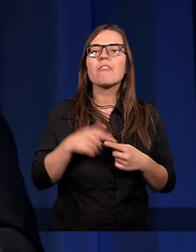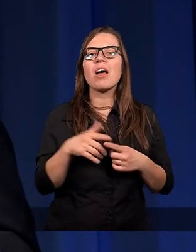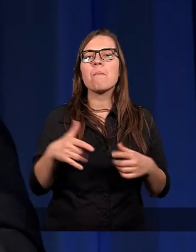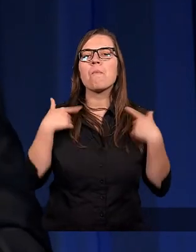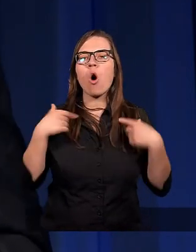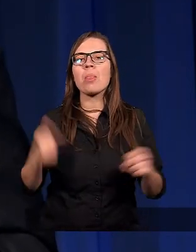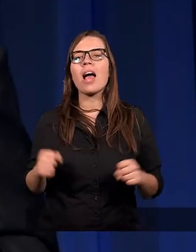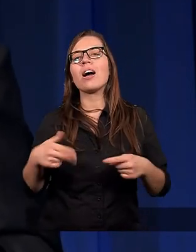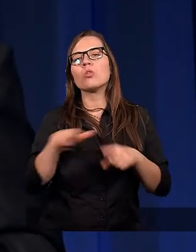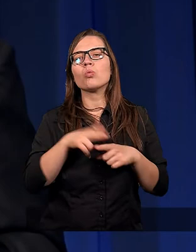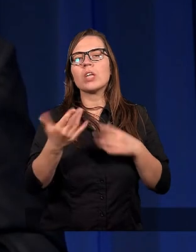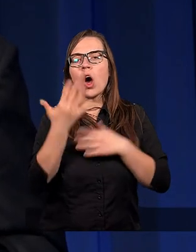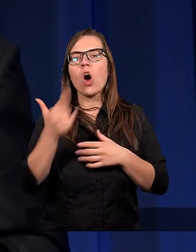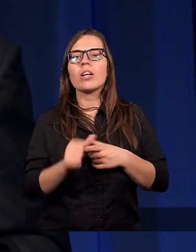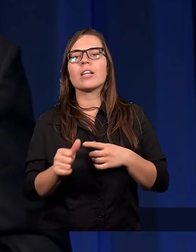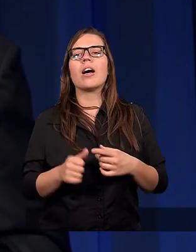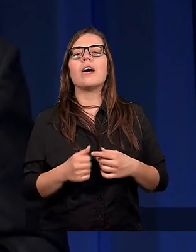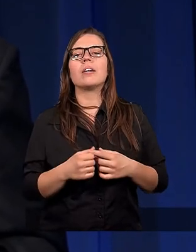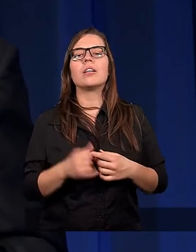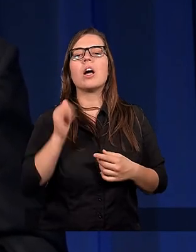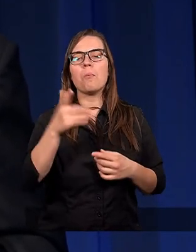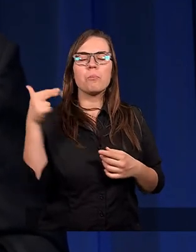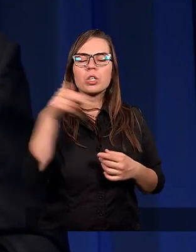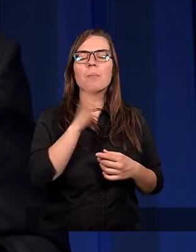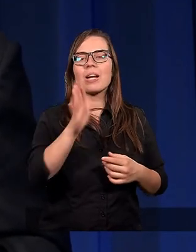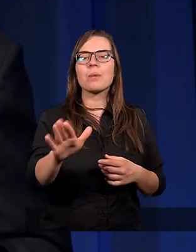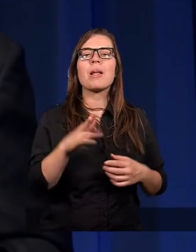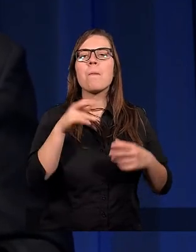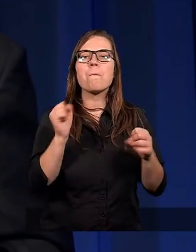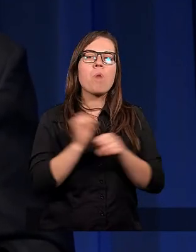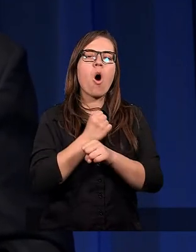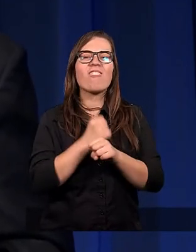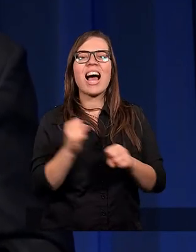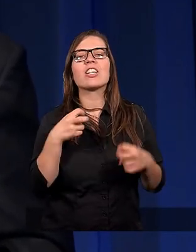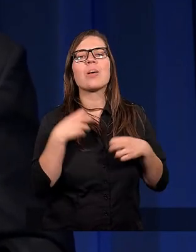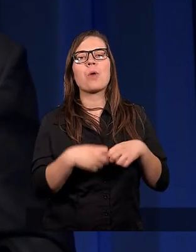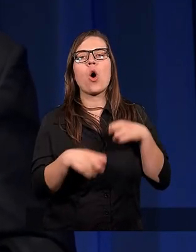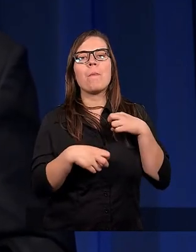która gdzieś tam urasta, Asyria, przyjdzie i będą mieli poważne problemy.